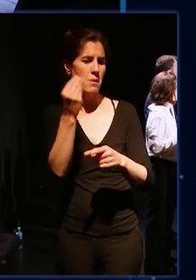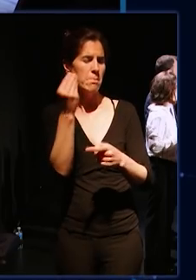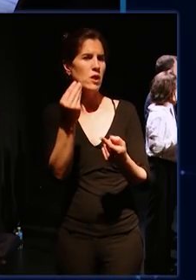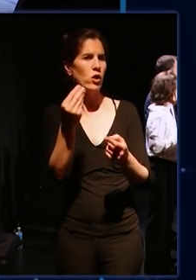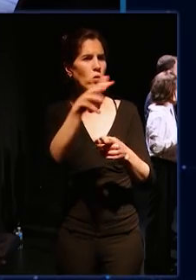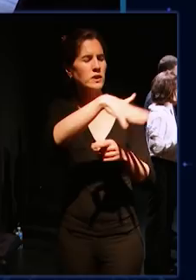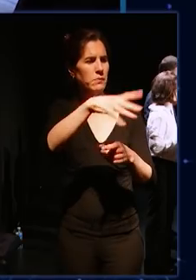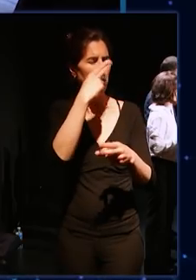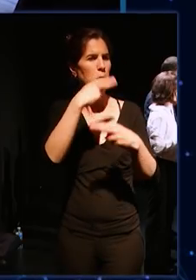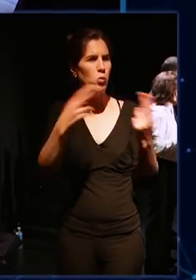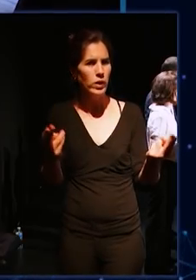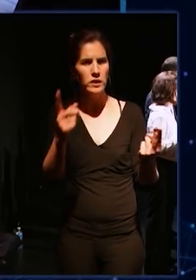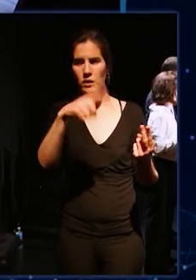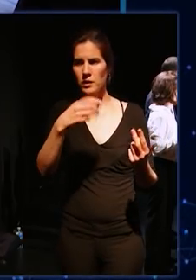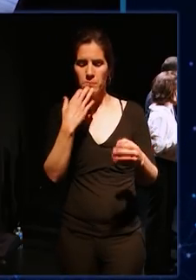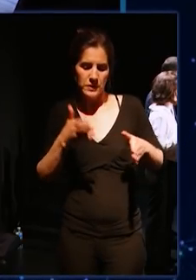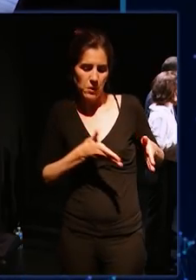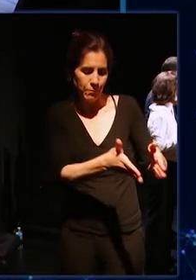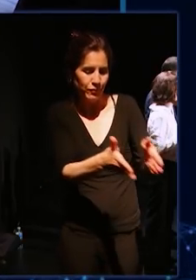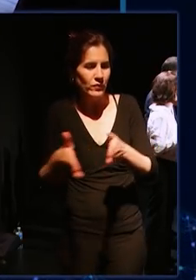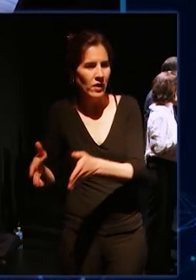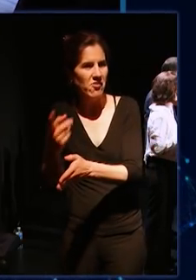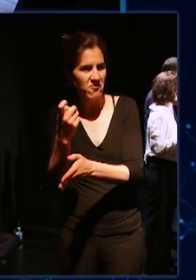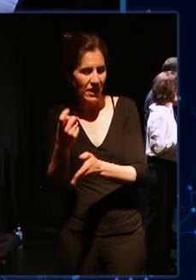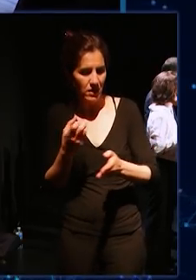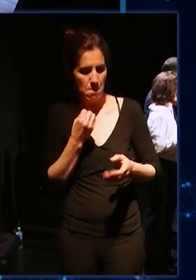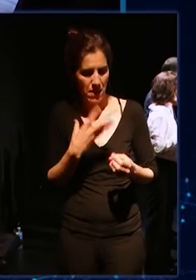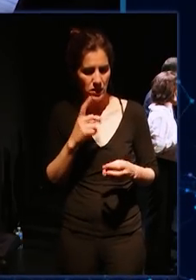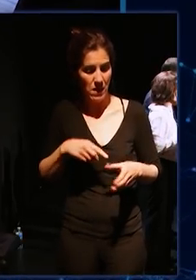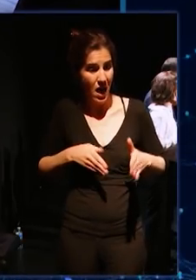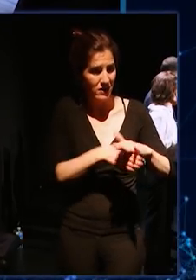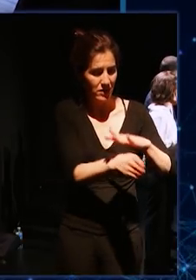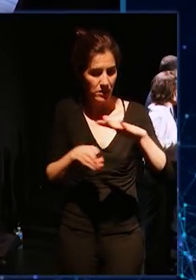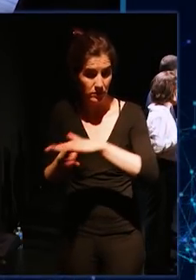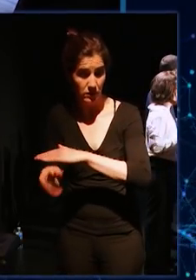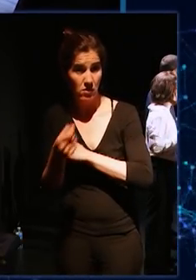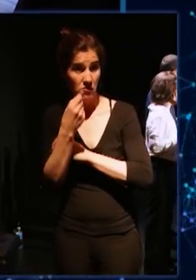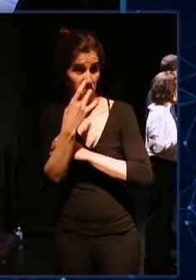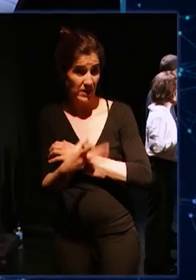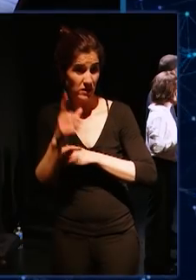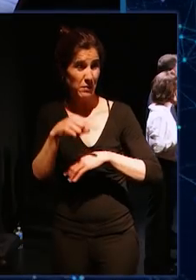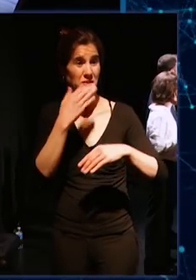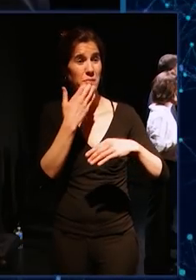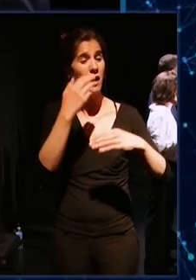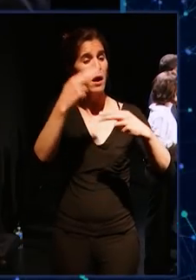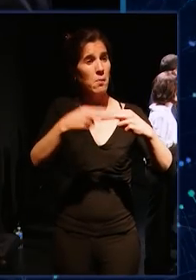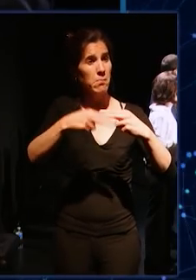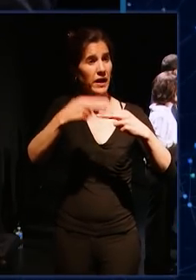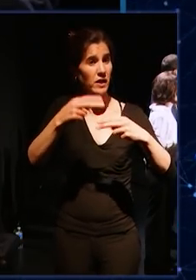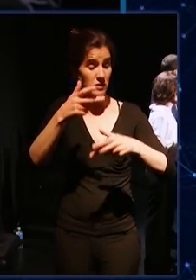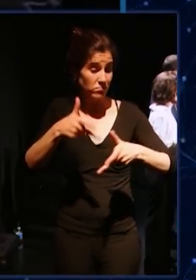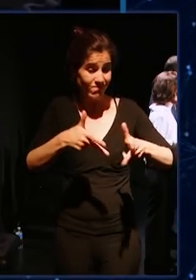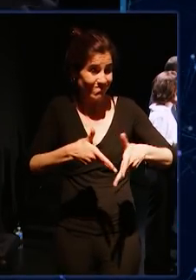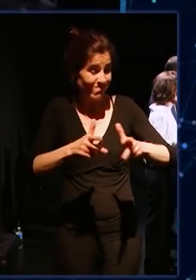net, unes vorelles endreçades, accessibles i sense cap element, sense cap barrera arquitectònica a la via